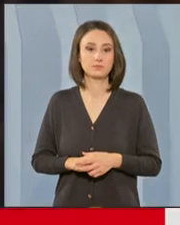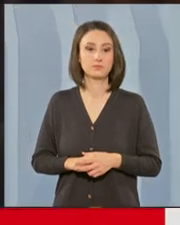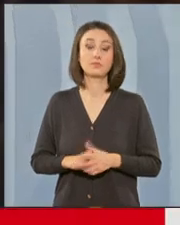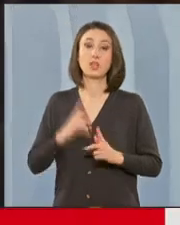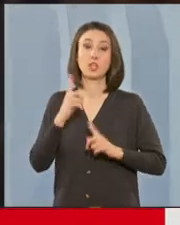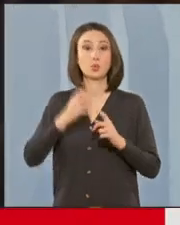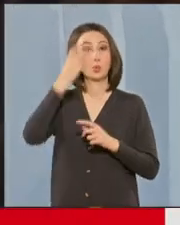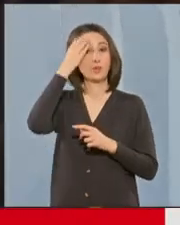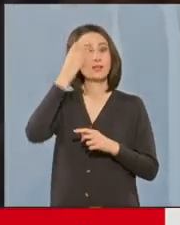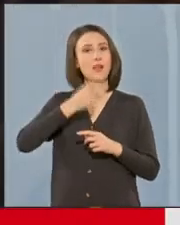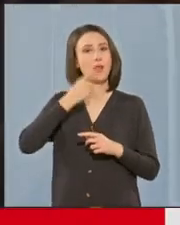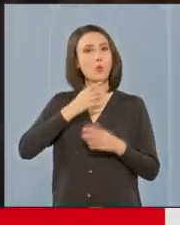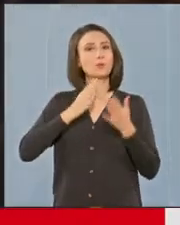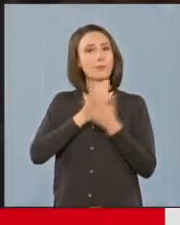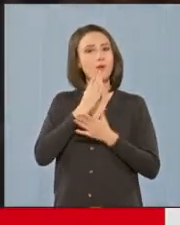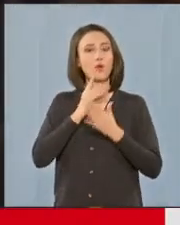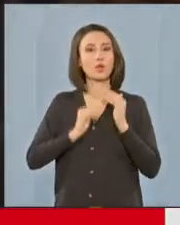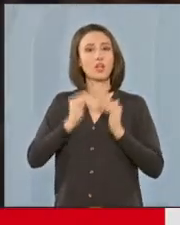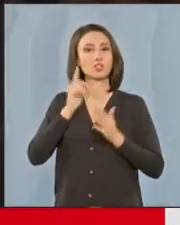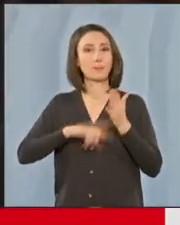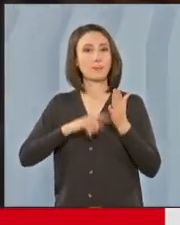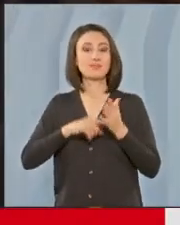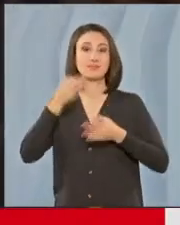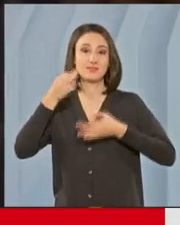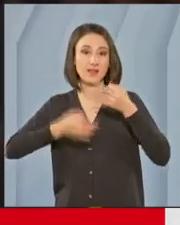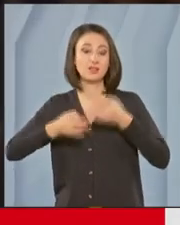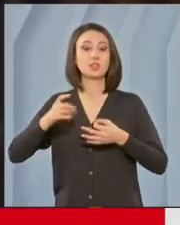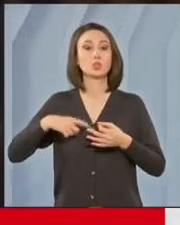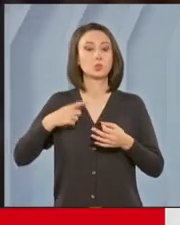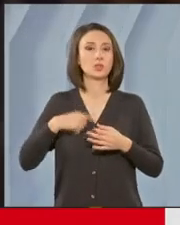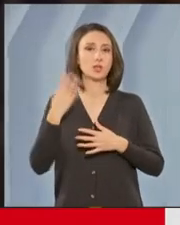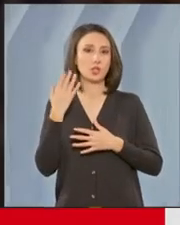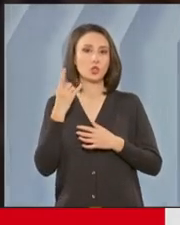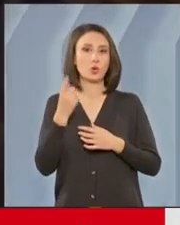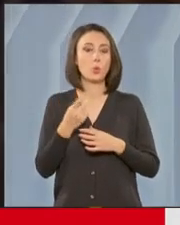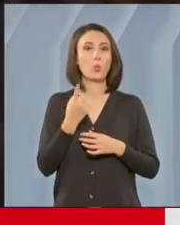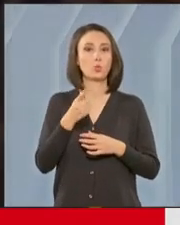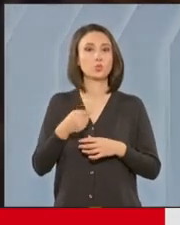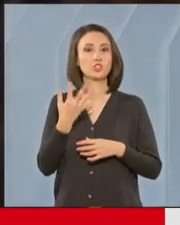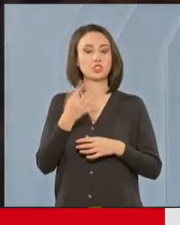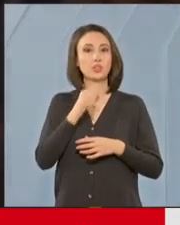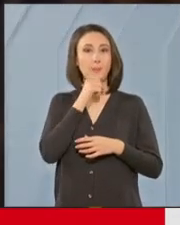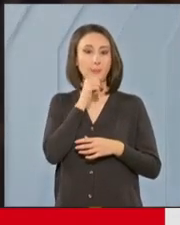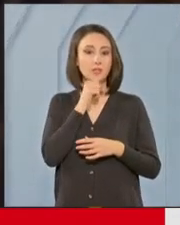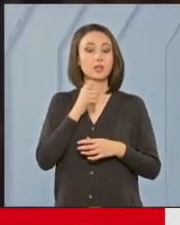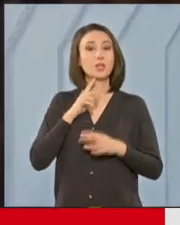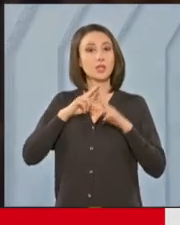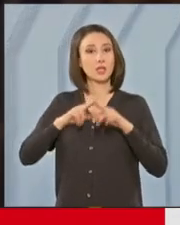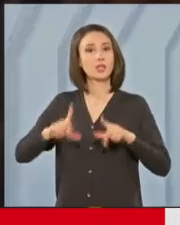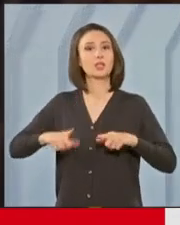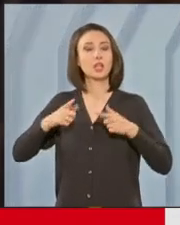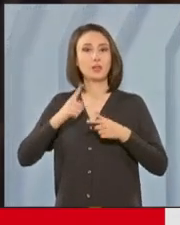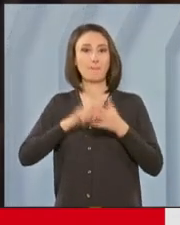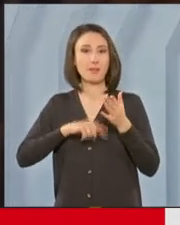deși guvernanții se laudă mereu că vor crește pensiile statisticile sunt îngrijorătoare doar unul din cinci pensionari trăiește din